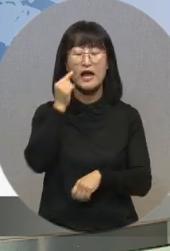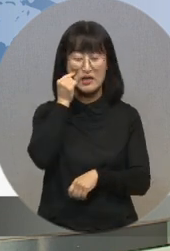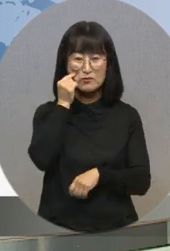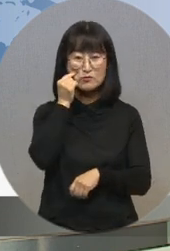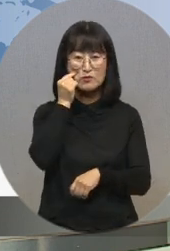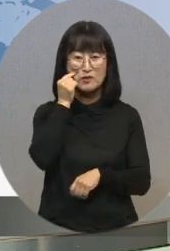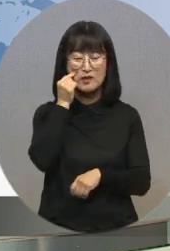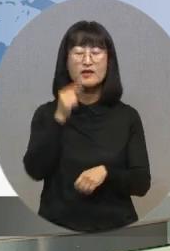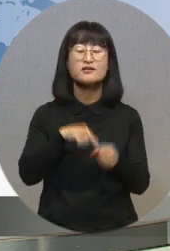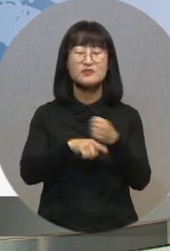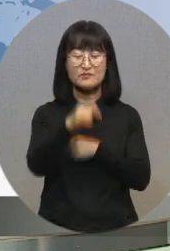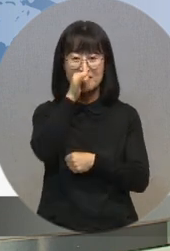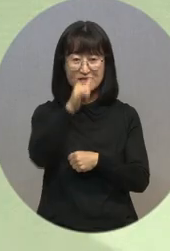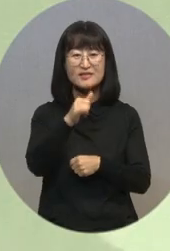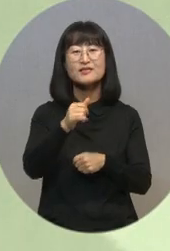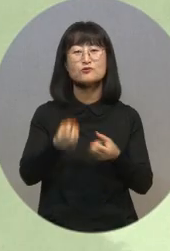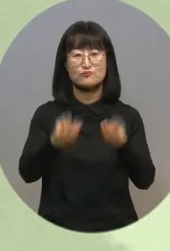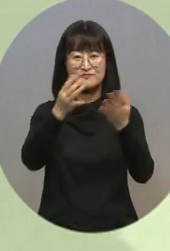기자가 다녀왔습니다.